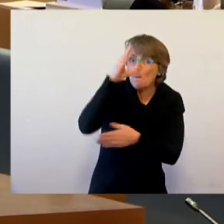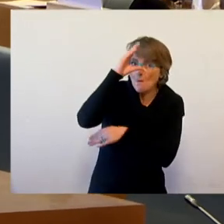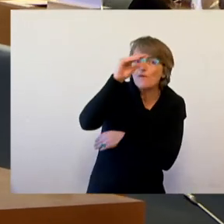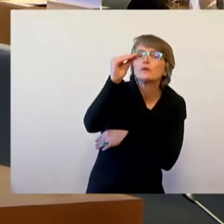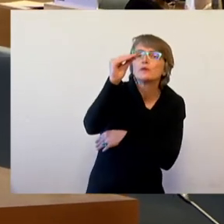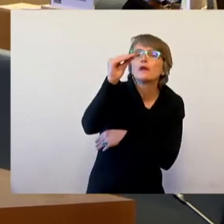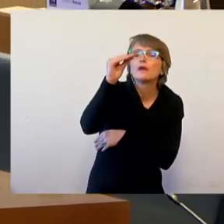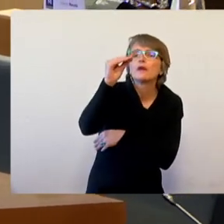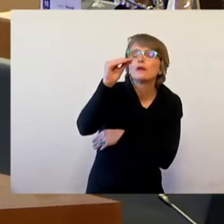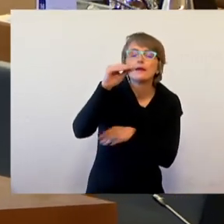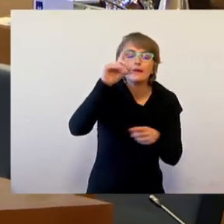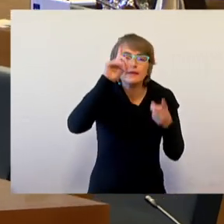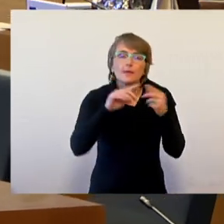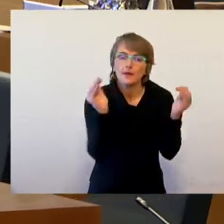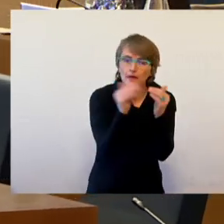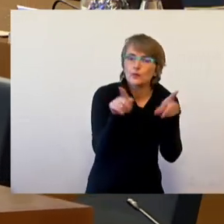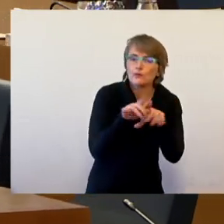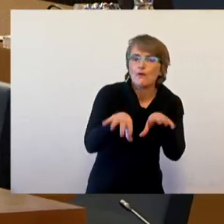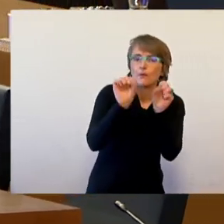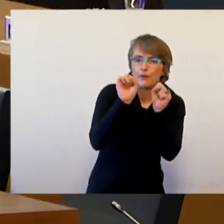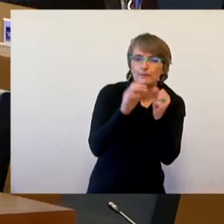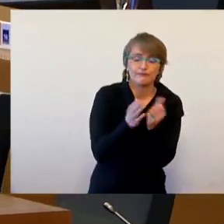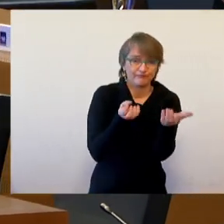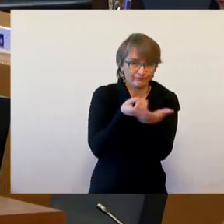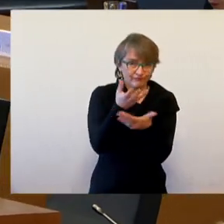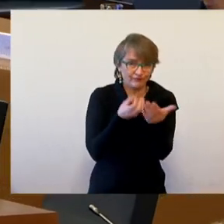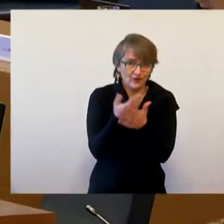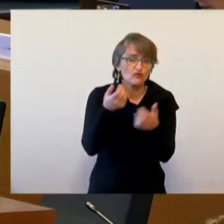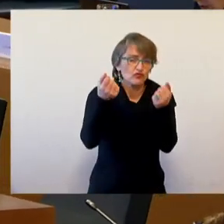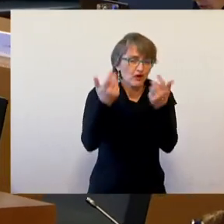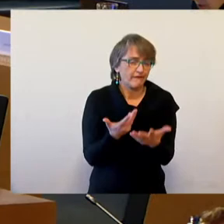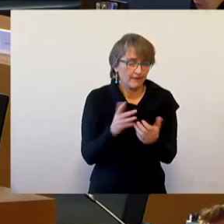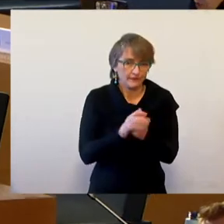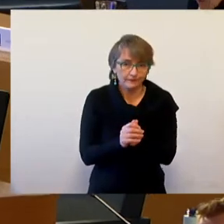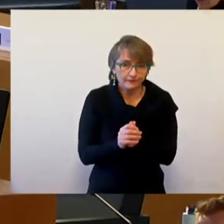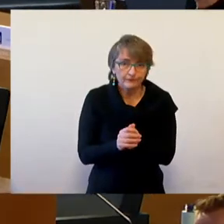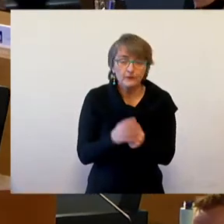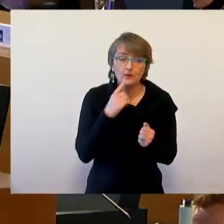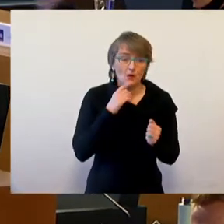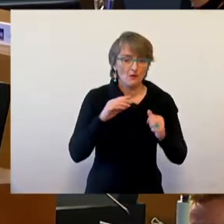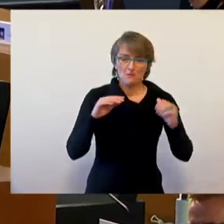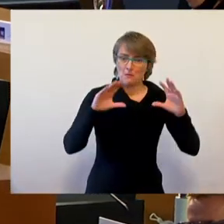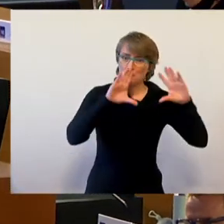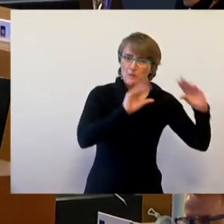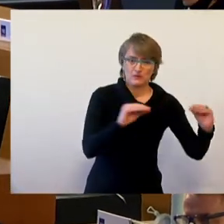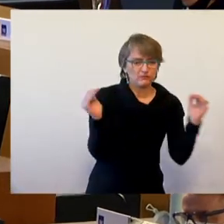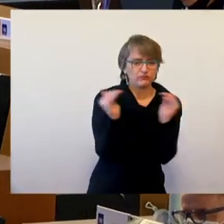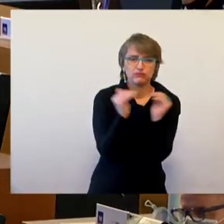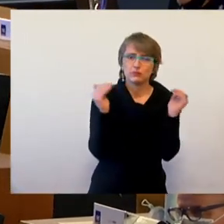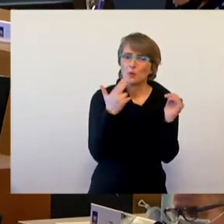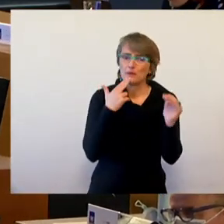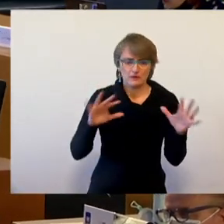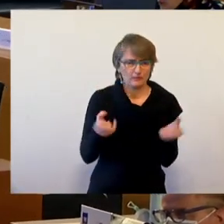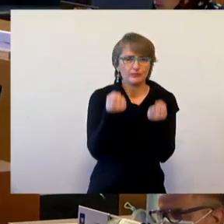va se rappeler quelques chiffres. À poste et compétences égales, les femmes gagnent 9% de moins que les hommes.